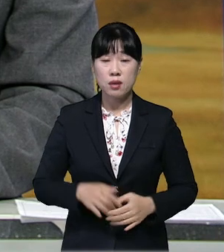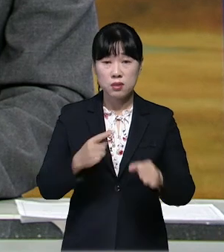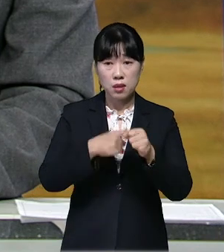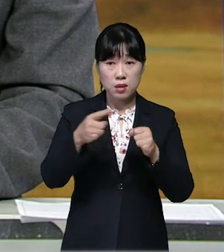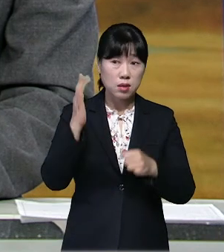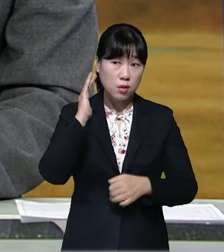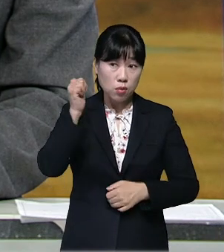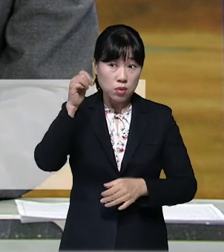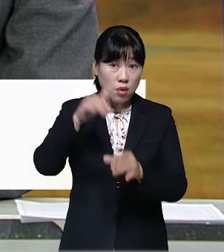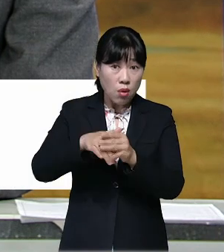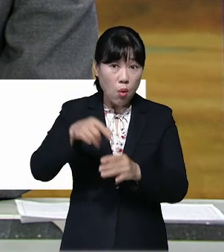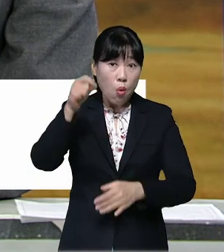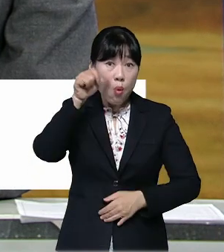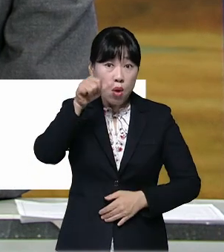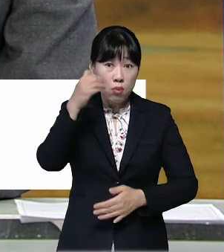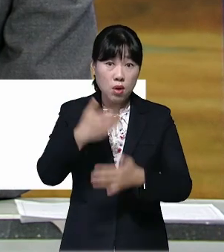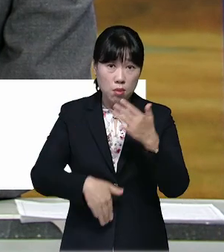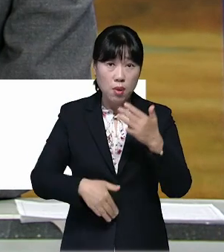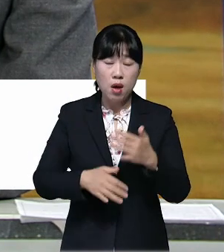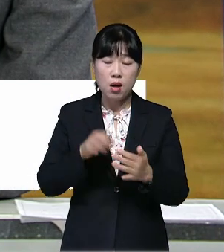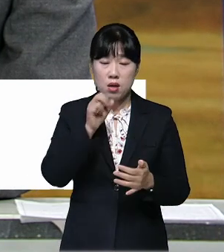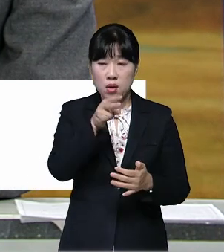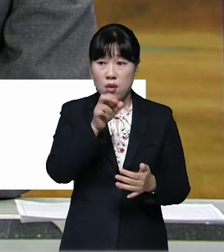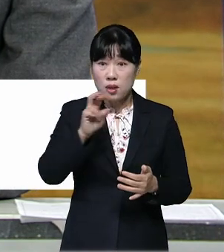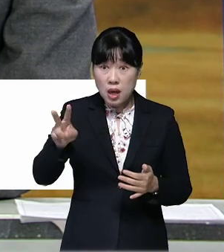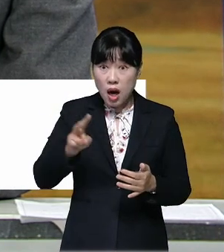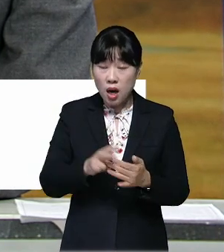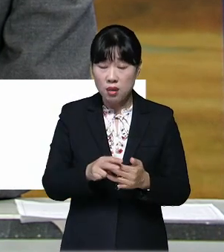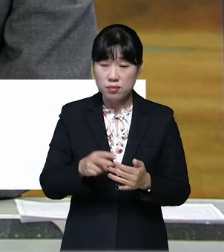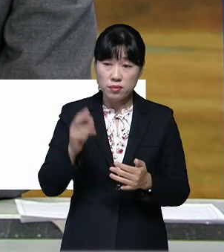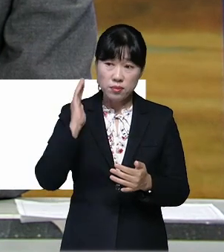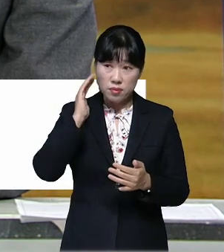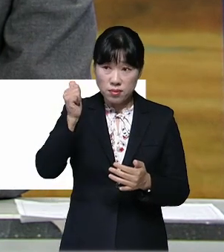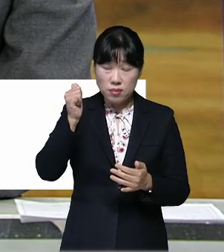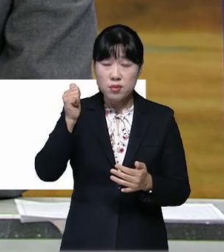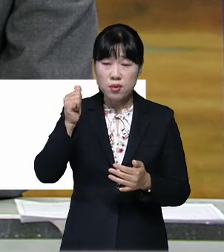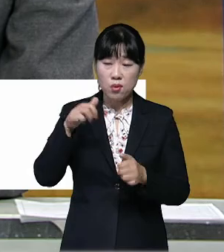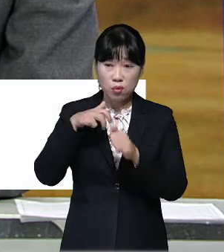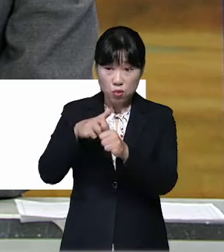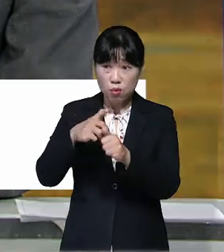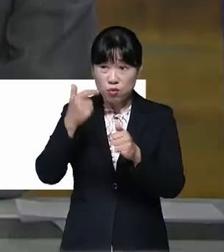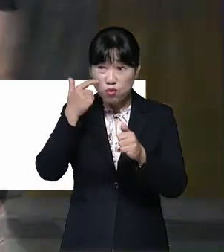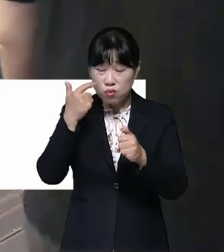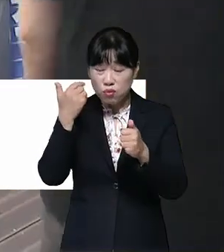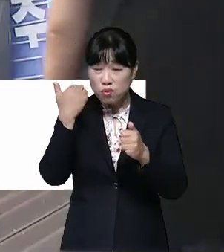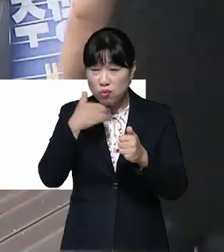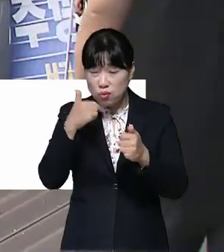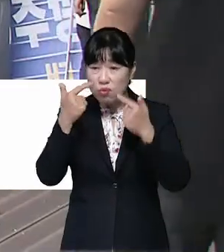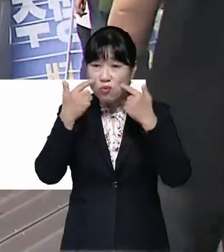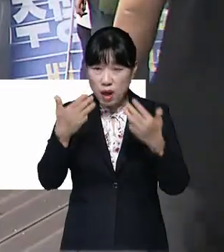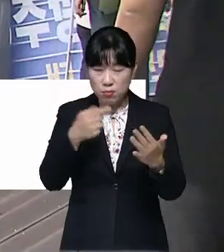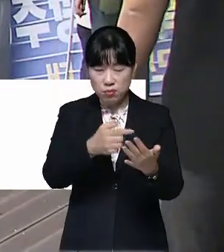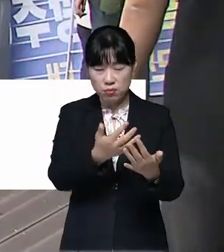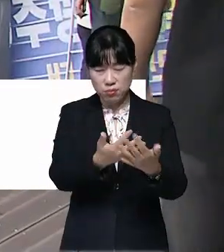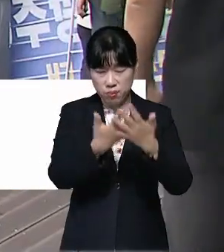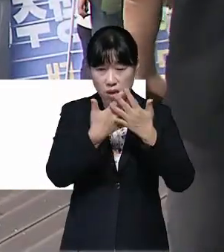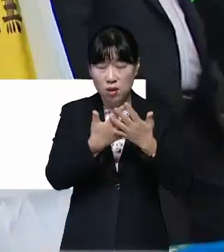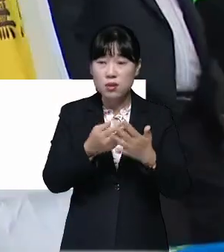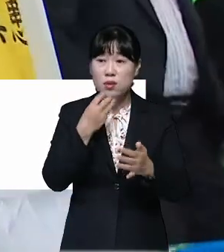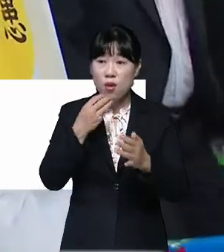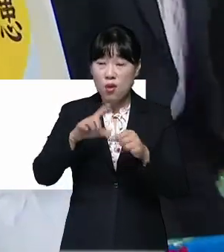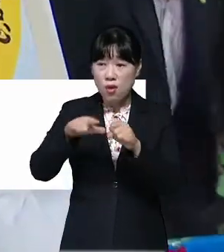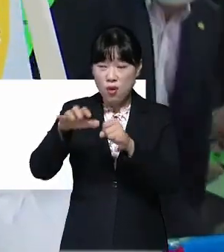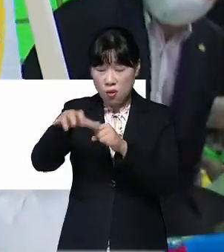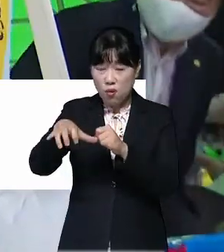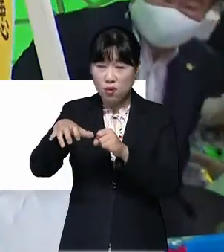내년 대선까지 5개월여를 앞두고 여야 대선 주자의 윤곽이 구체화되고 있습니다. 수도권 순회 경선만을 남겨둔